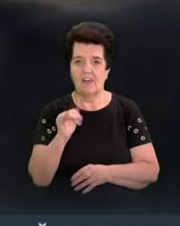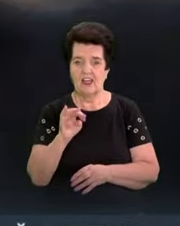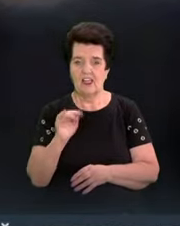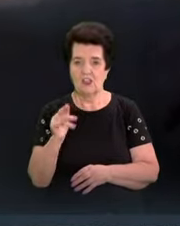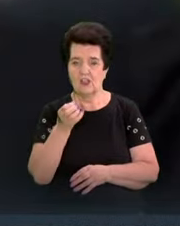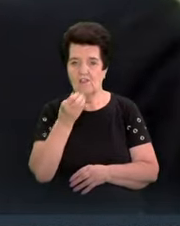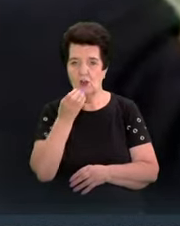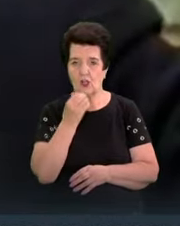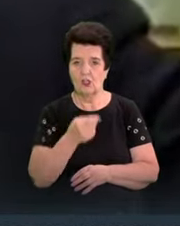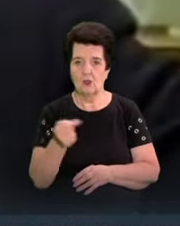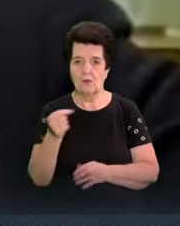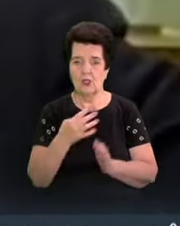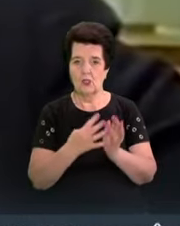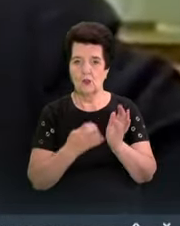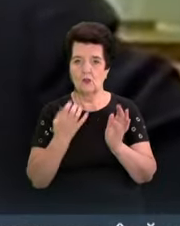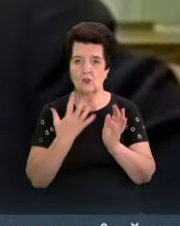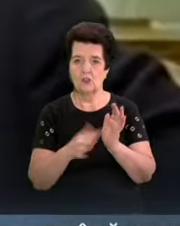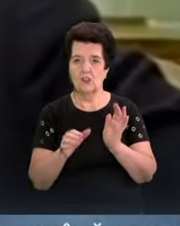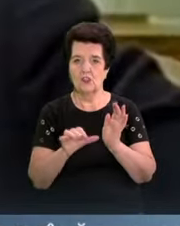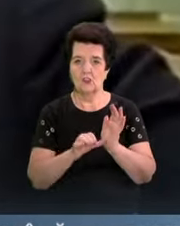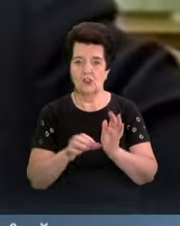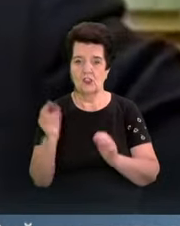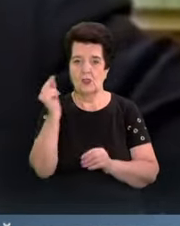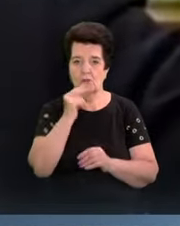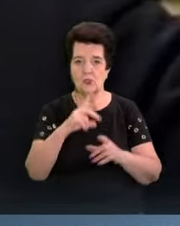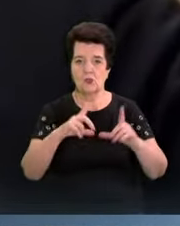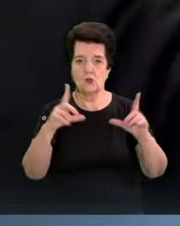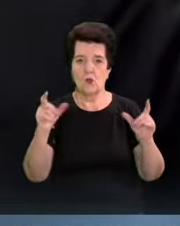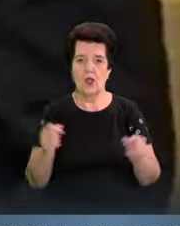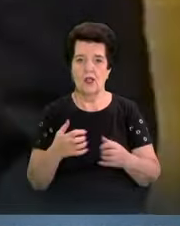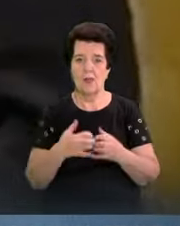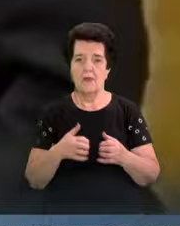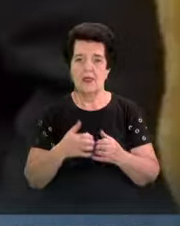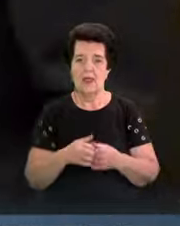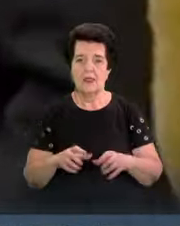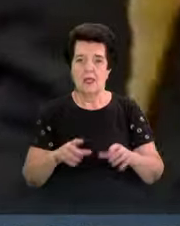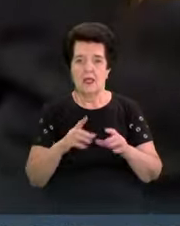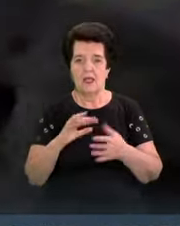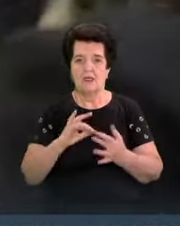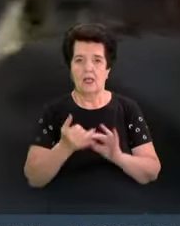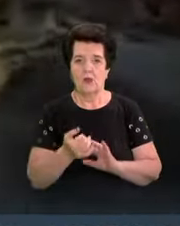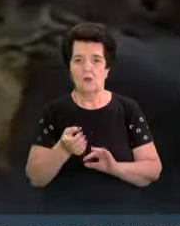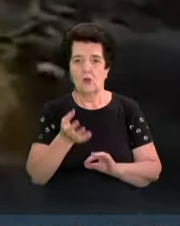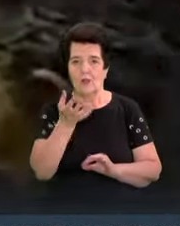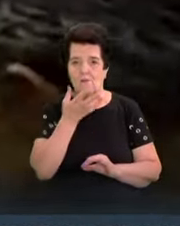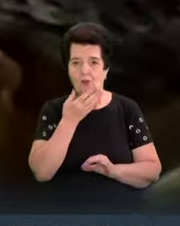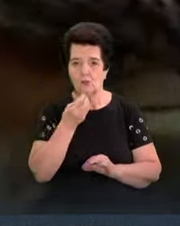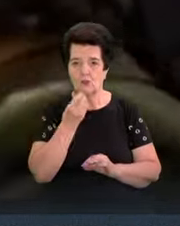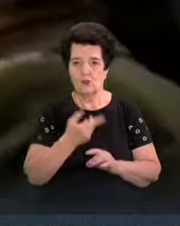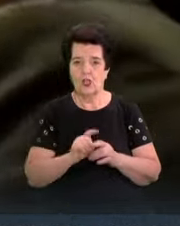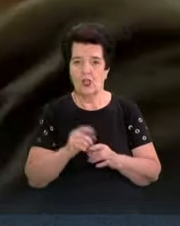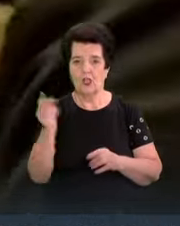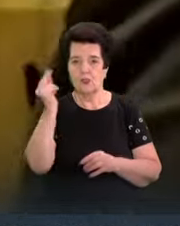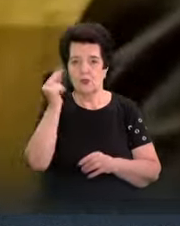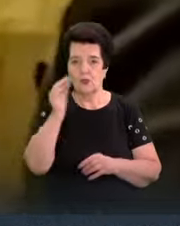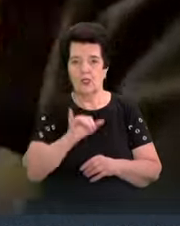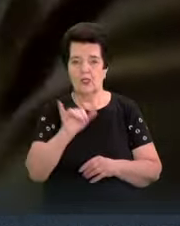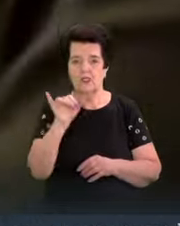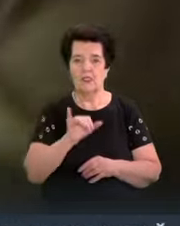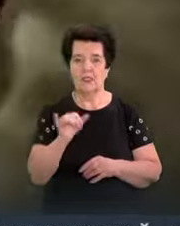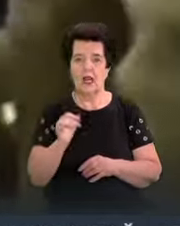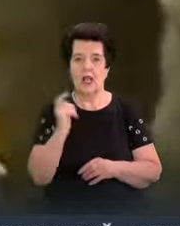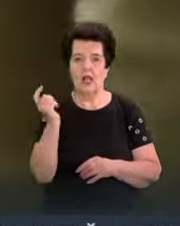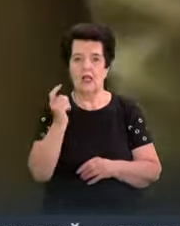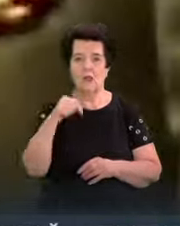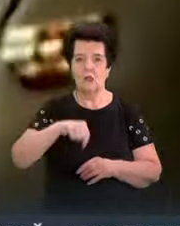În 1956 a absolvit școala medie din satul Frumușica. Studiile superioare le-a făcut la Institutul Agricol